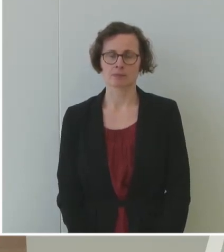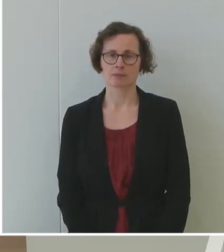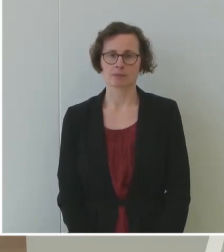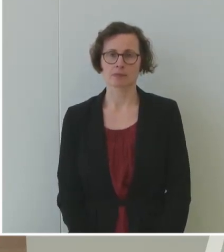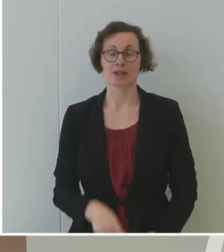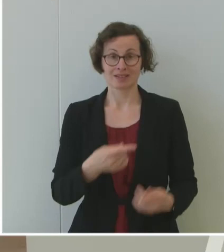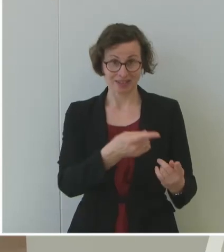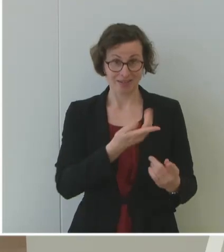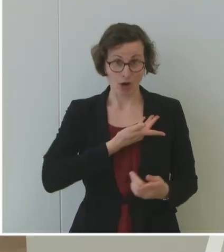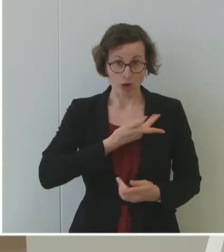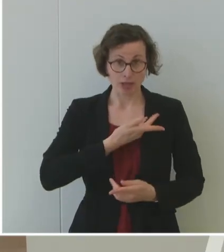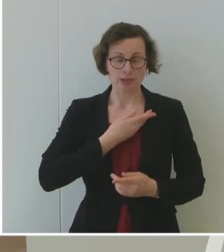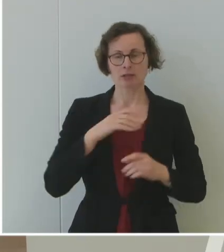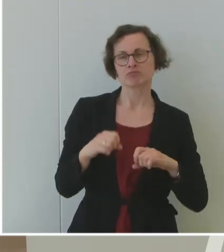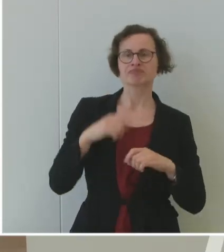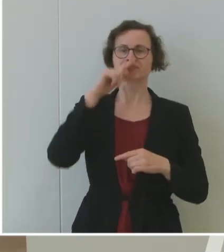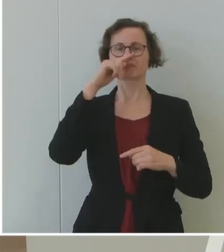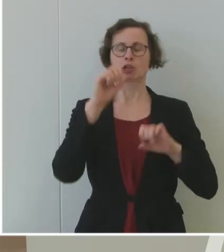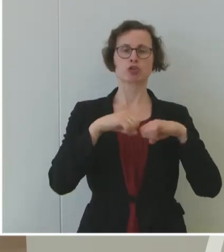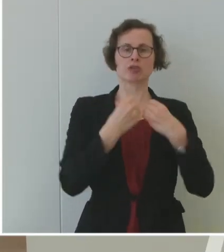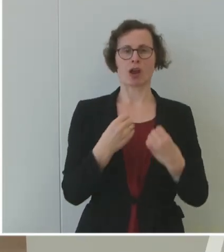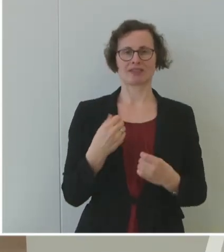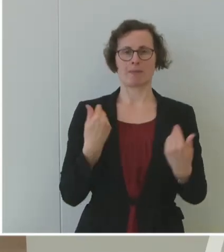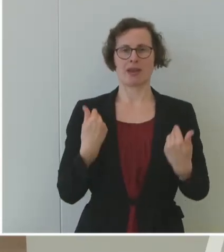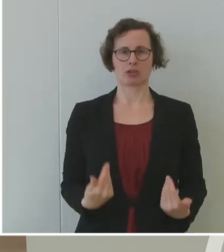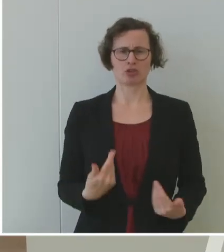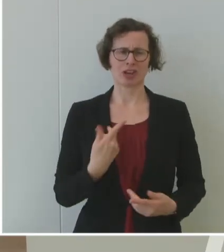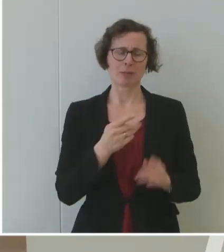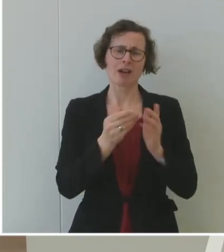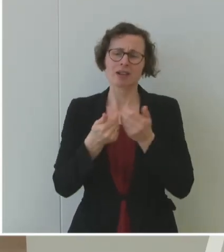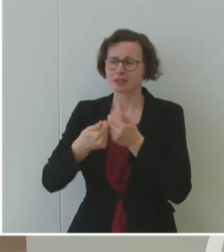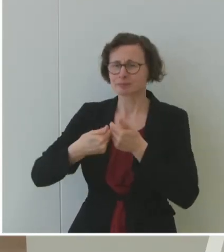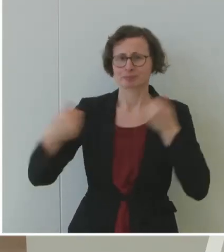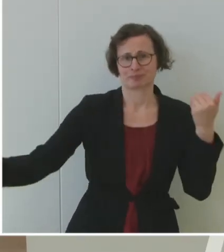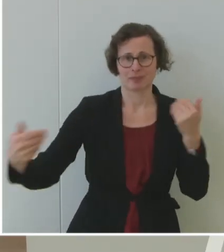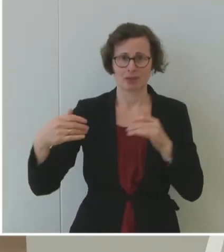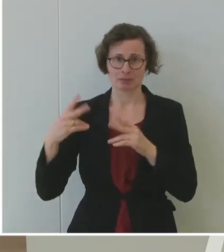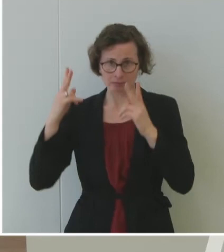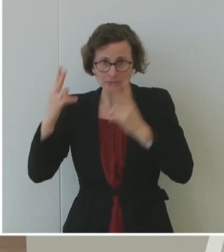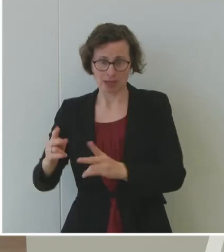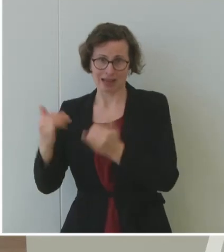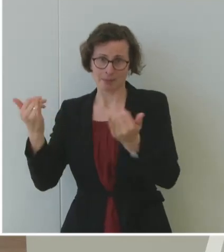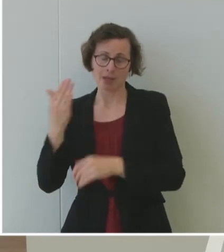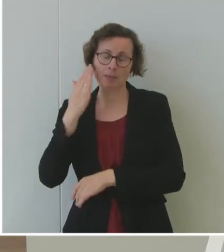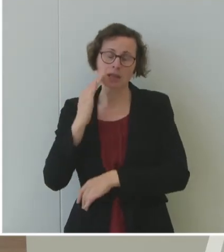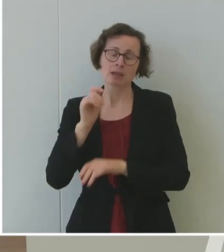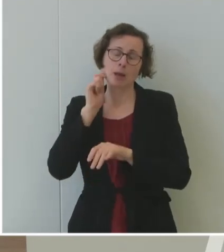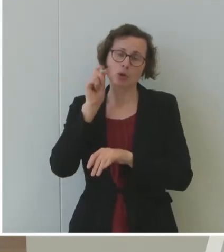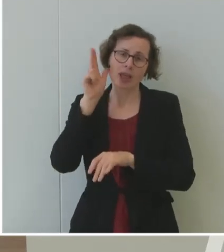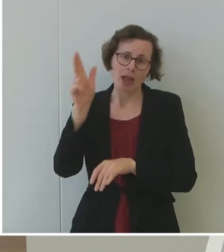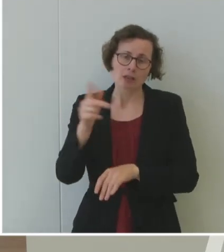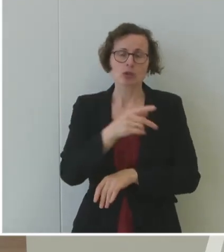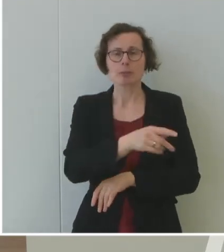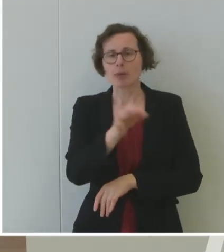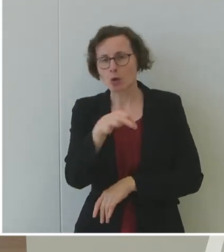Sie wollen staatsmännisch klingen und sind doch irgendwie weit weg vom tatsächlichen Leben. Meine Damen und Herren, und da brauchen Sie sich auch